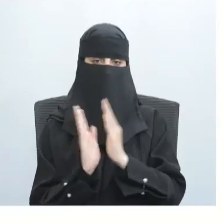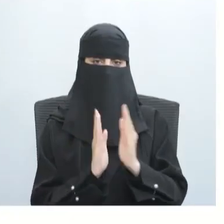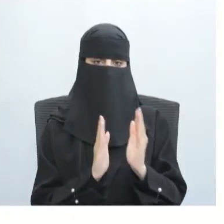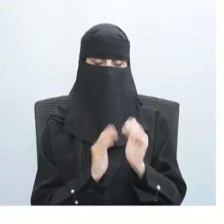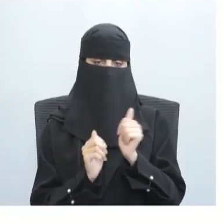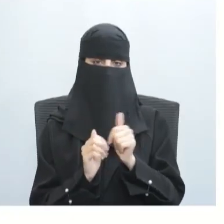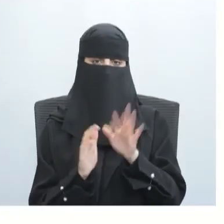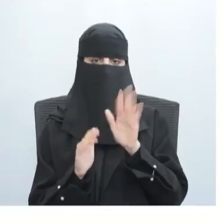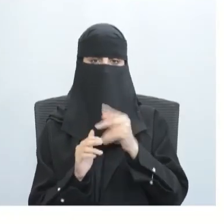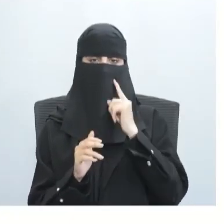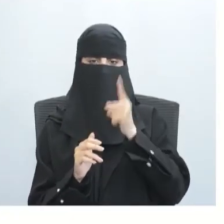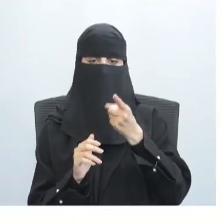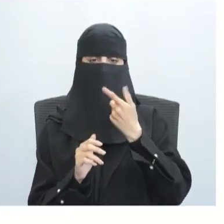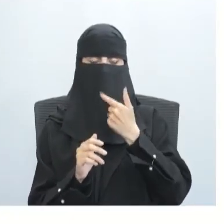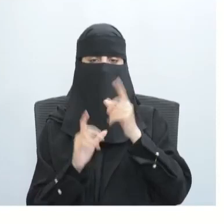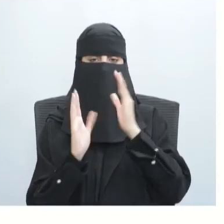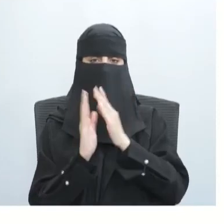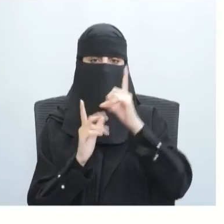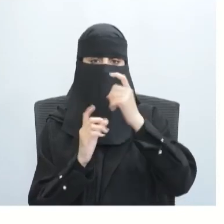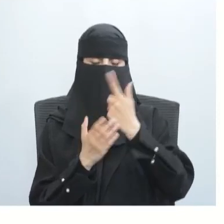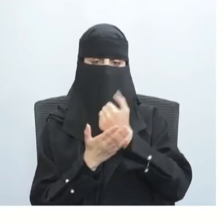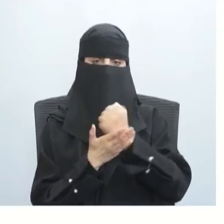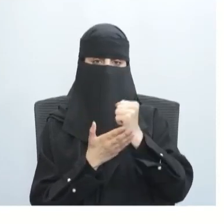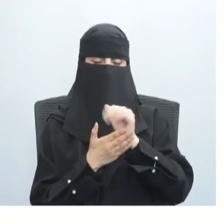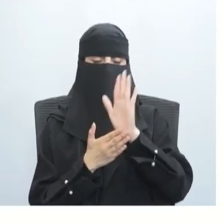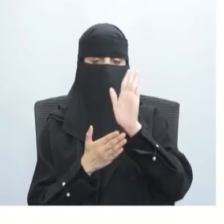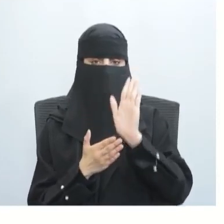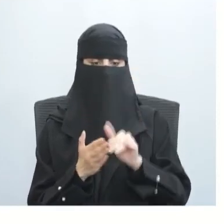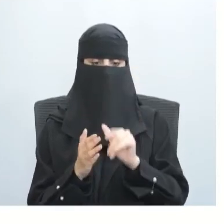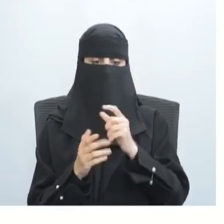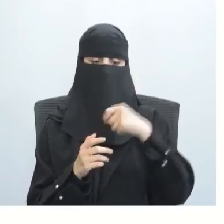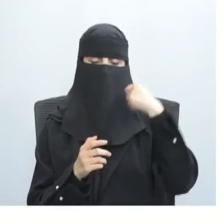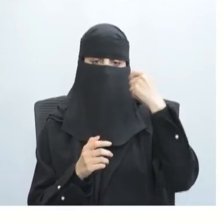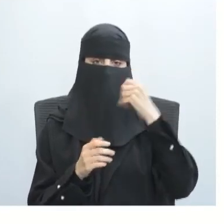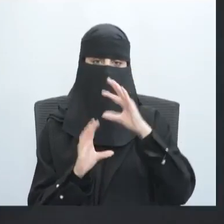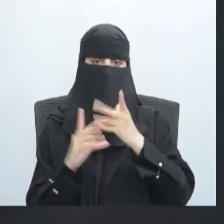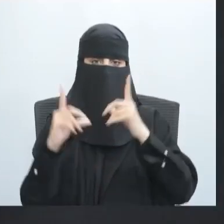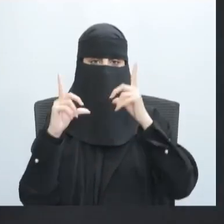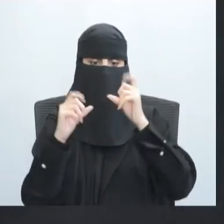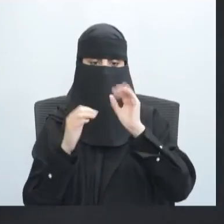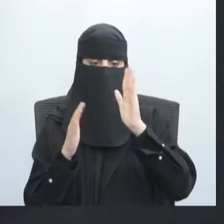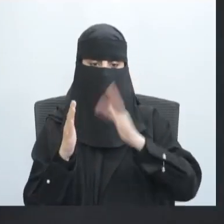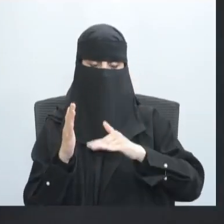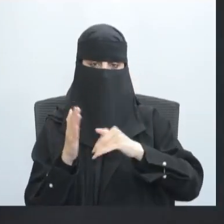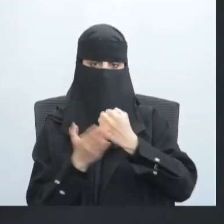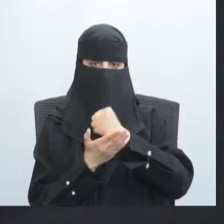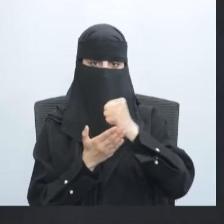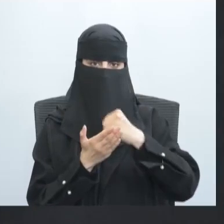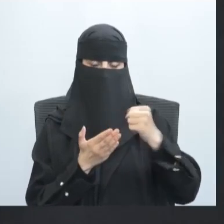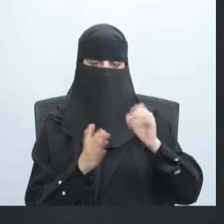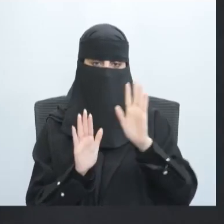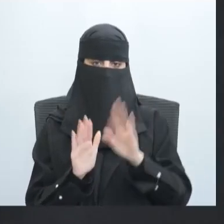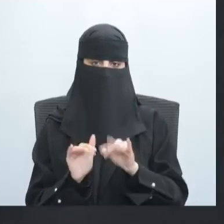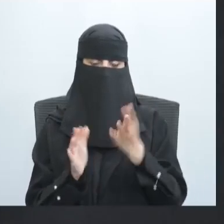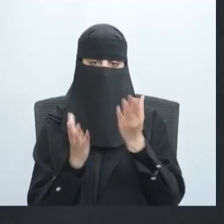او عدم مناسبتها لفكره المشروع تستطيع حذف مقطع صوره من المخطط الزمني كما تعلمنا